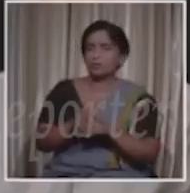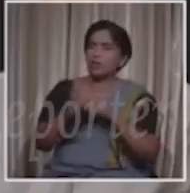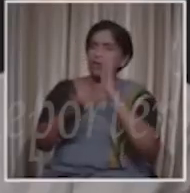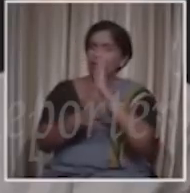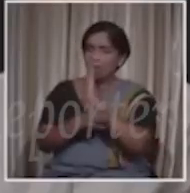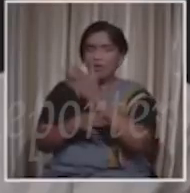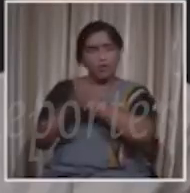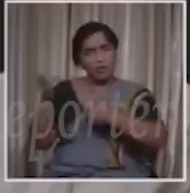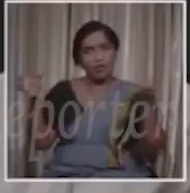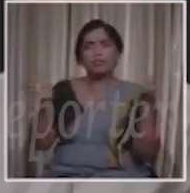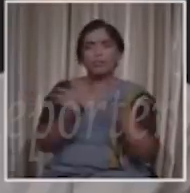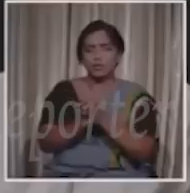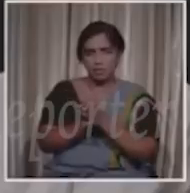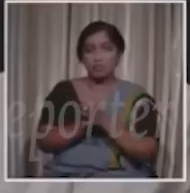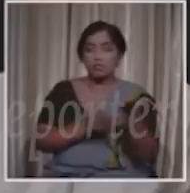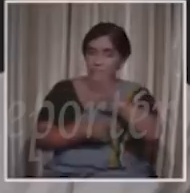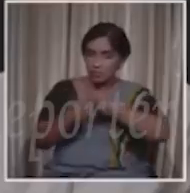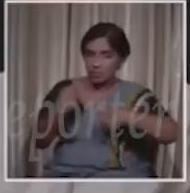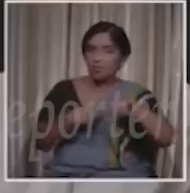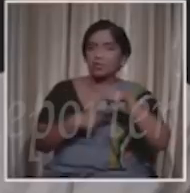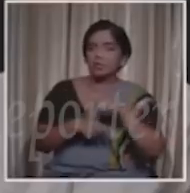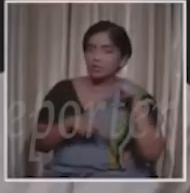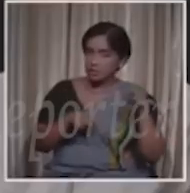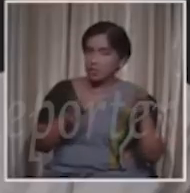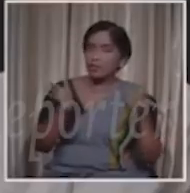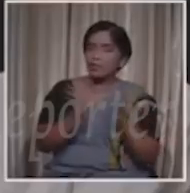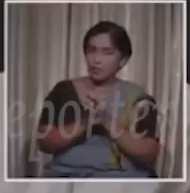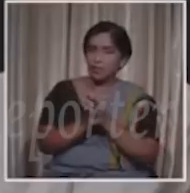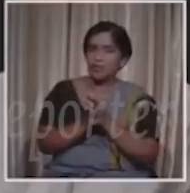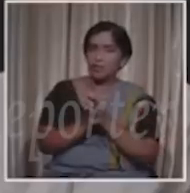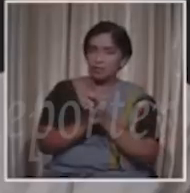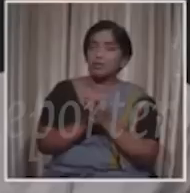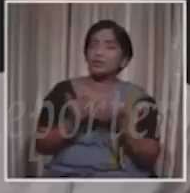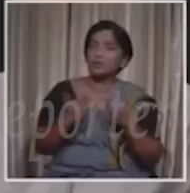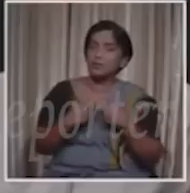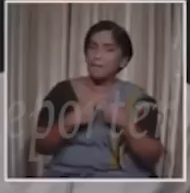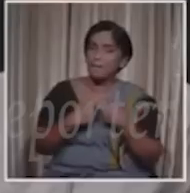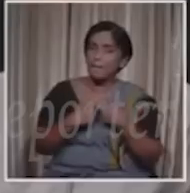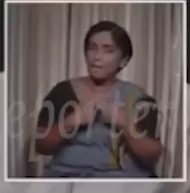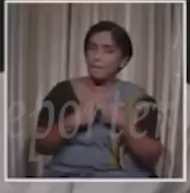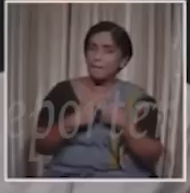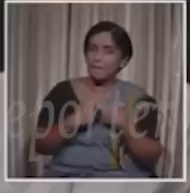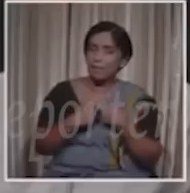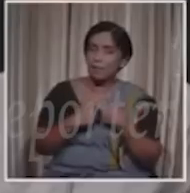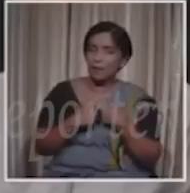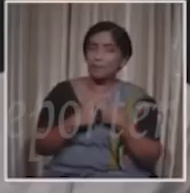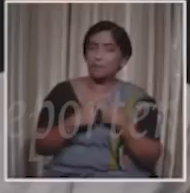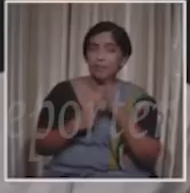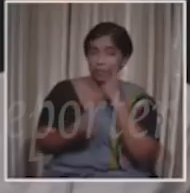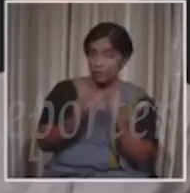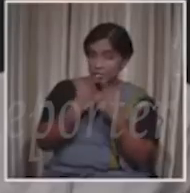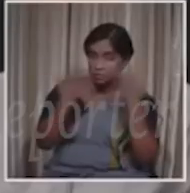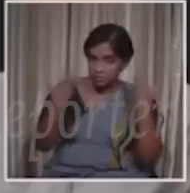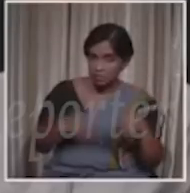හේතු වෙන්නේ නැති පක්ෂවල මේකෙන් ප්‍රයෝජන ගන්න නැති මම කියන්නේ එකපාර මේ මේ මේ පැත්තේ ඇත් ඉන්නවා කොට්ටුවේ ඇත් ඉන්නවා